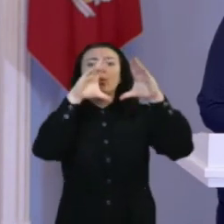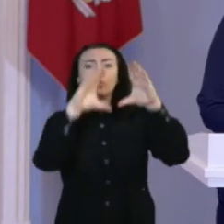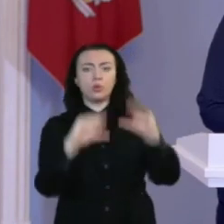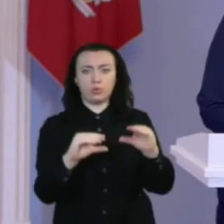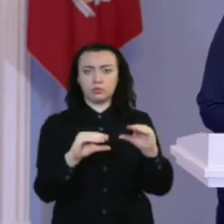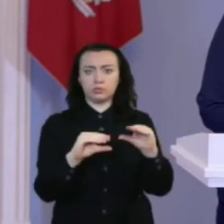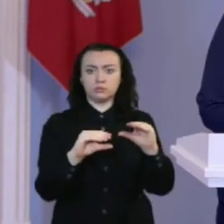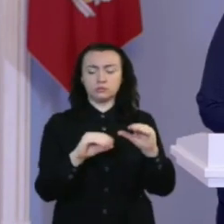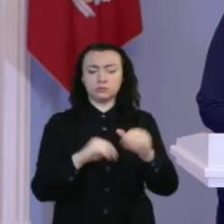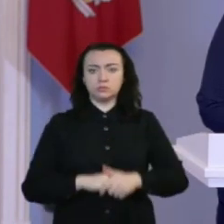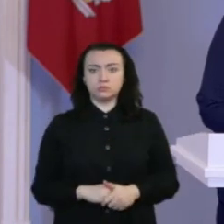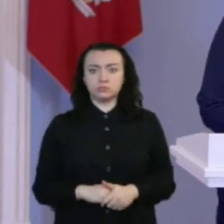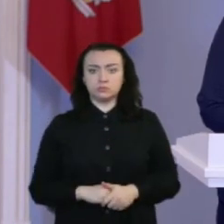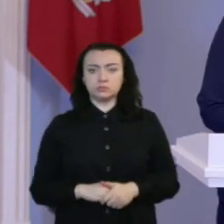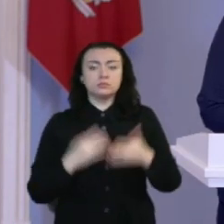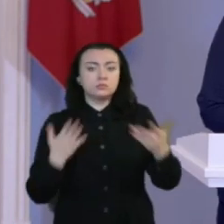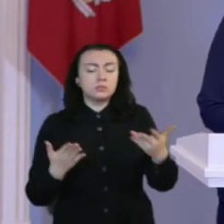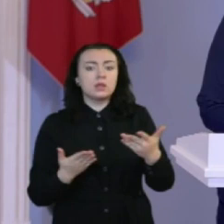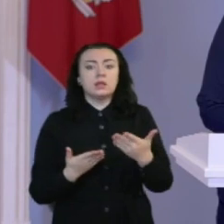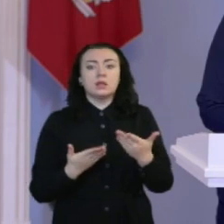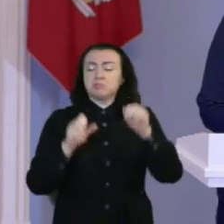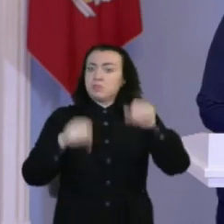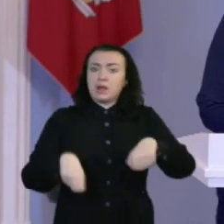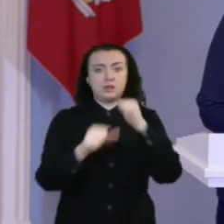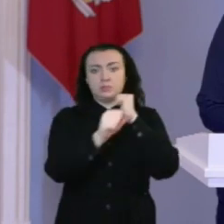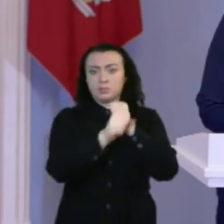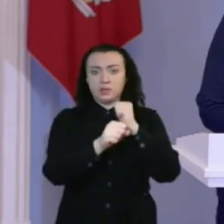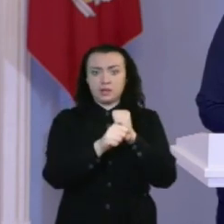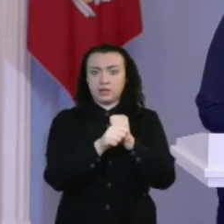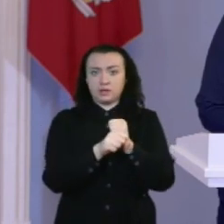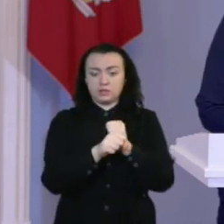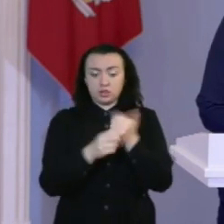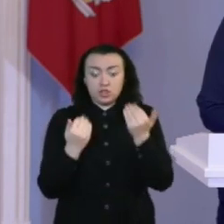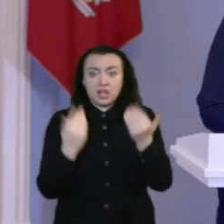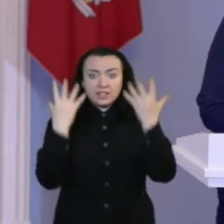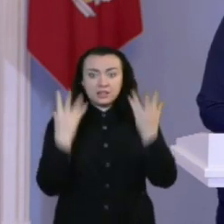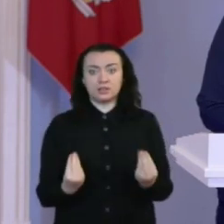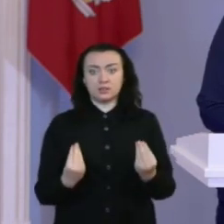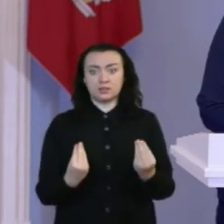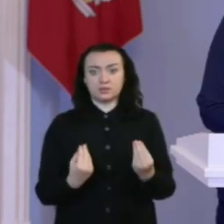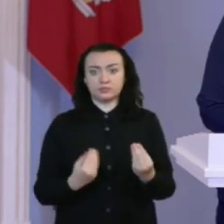žūčių. Ir tai yra mažiausia, ką galima būtų padaryti šią minutę.